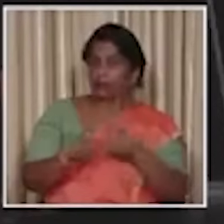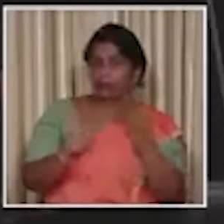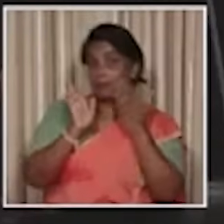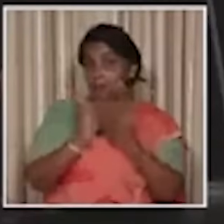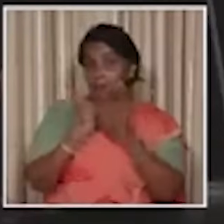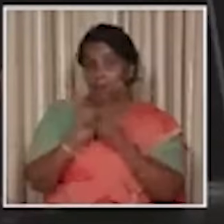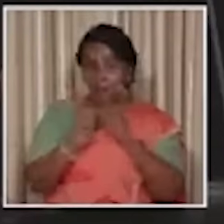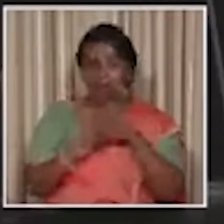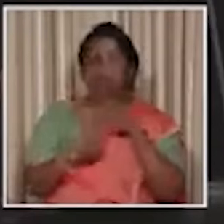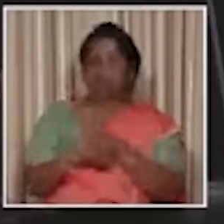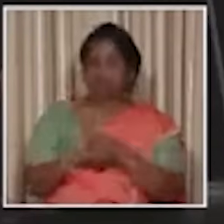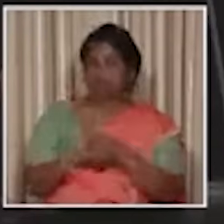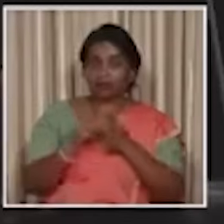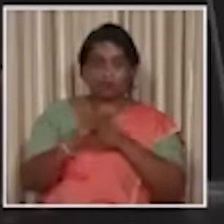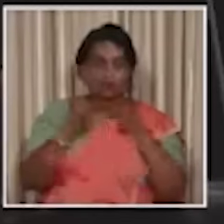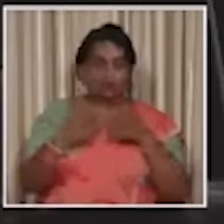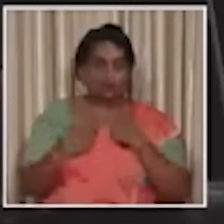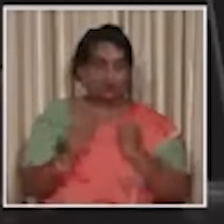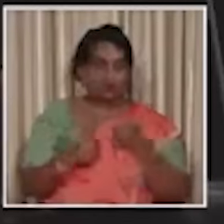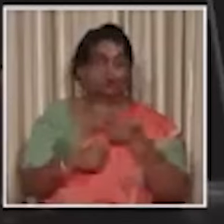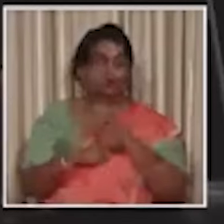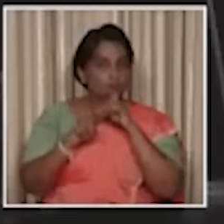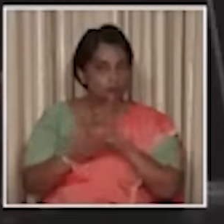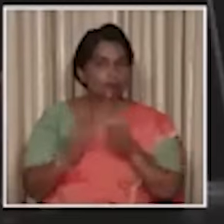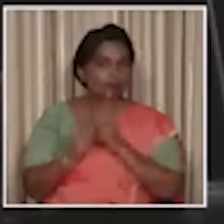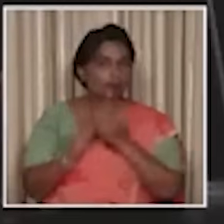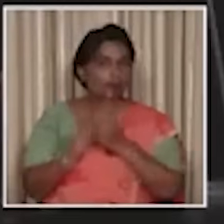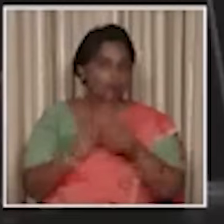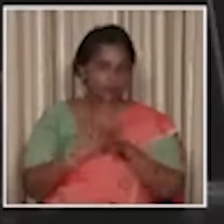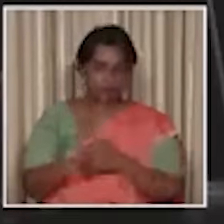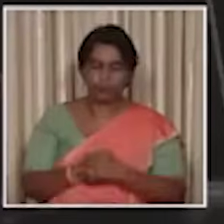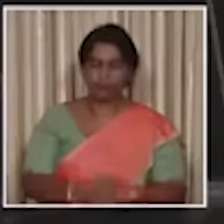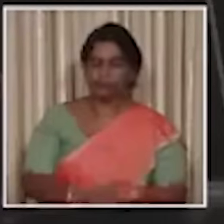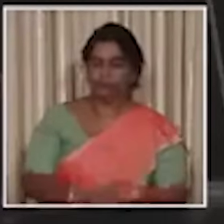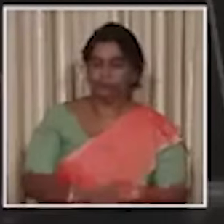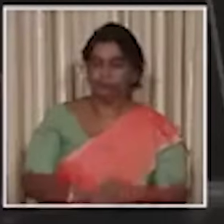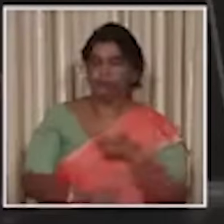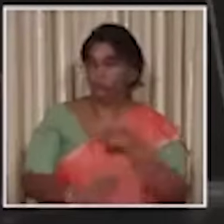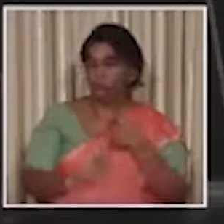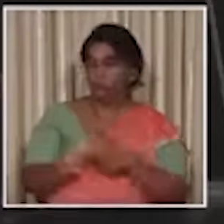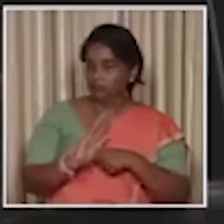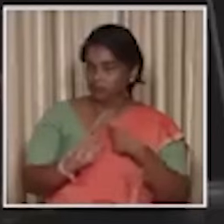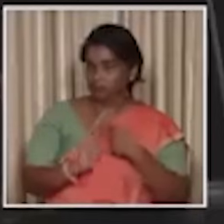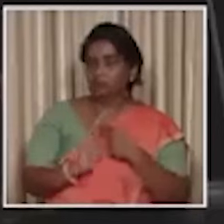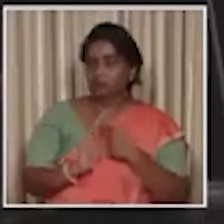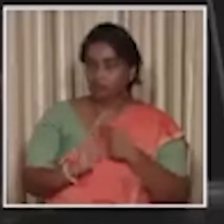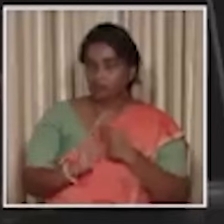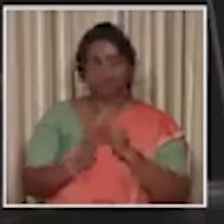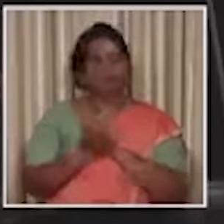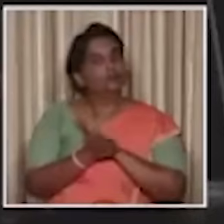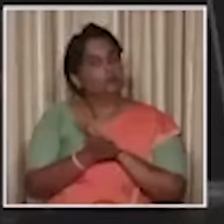முழு முயற்சிகளையும் மேற்கொள்கின்றார்கள். ஆகவே கௌரவ பிரதி சபாநாயகர் அவர்களே, இந்த நாட்டினுடைய சமாதானம் நல்லிணக்கத்தில்